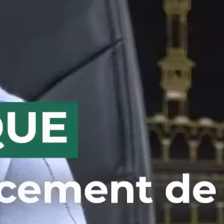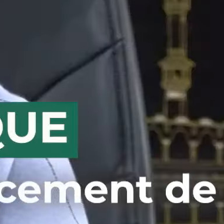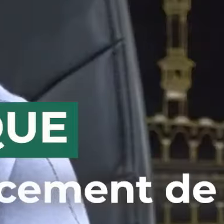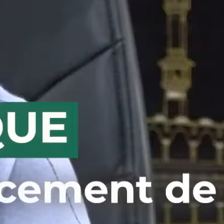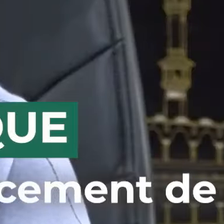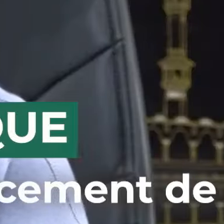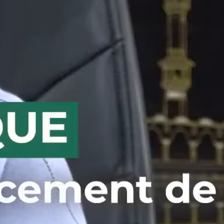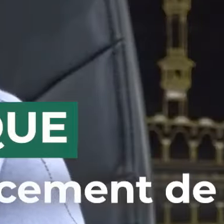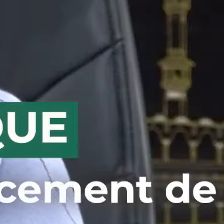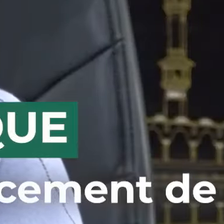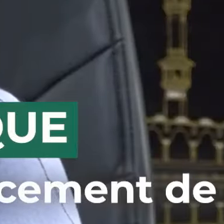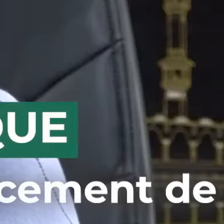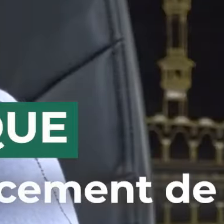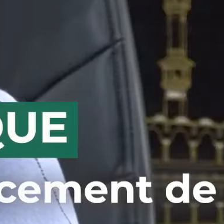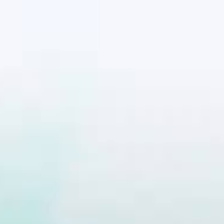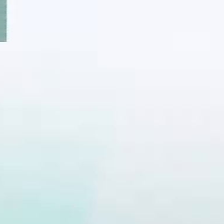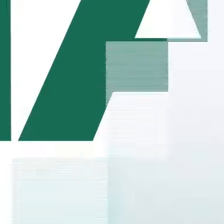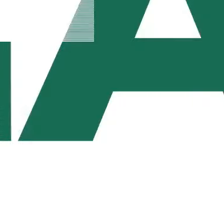l'Unité Nationale.